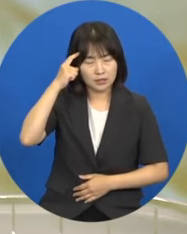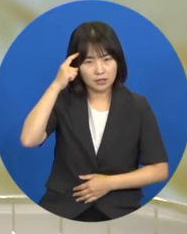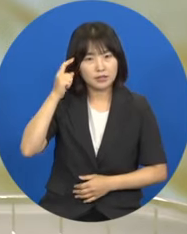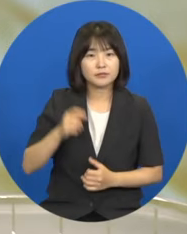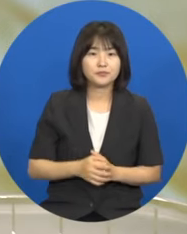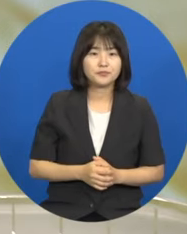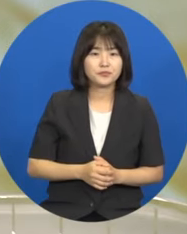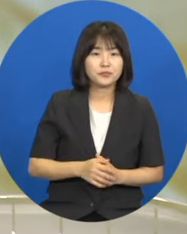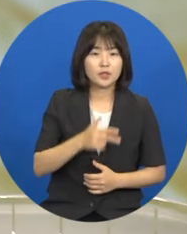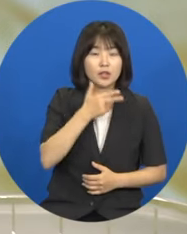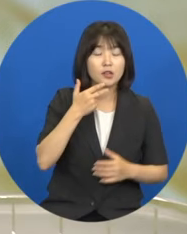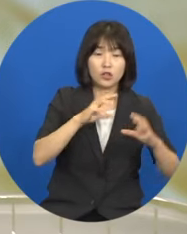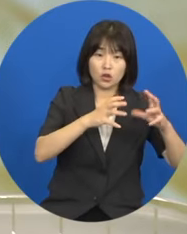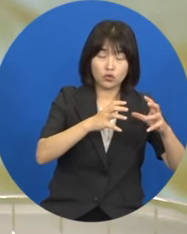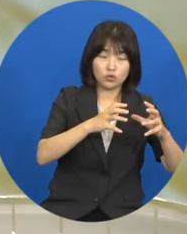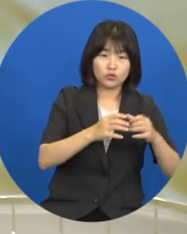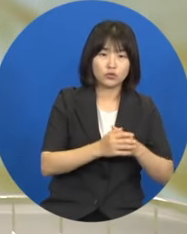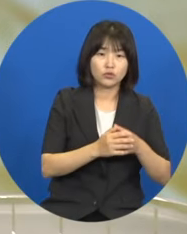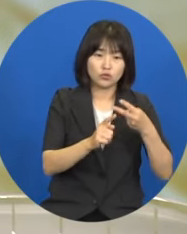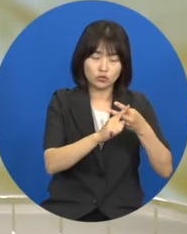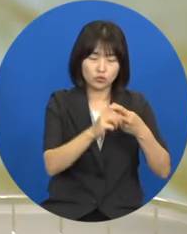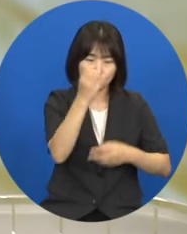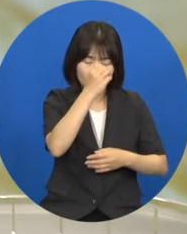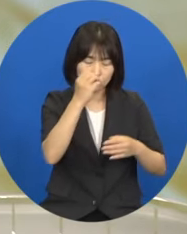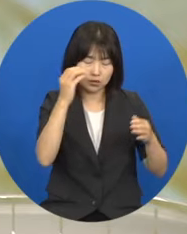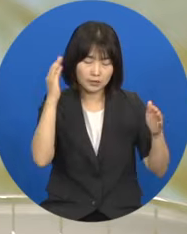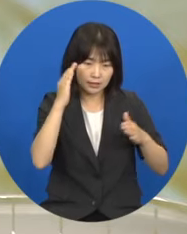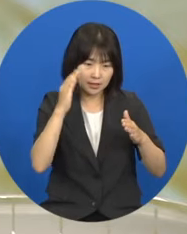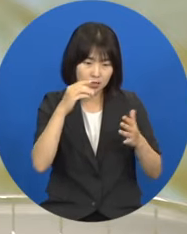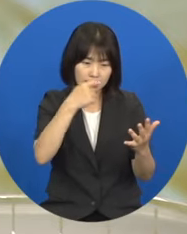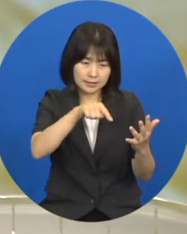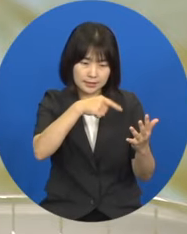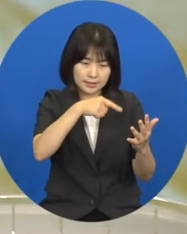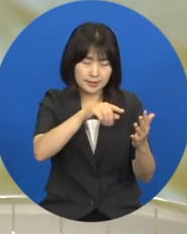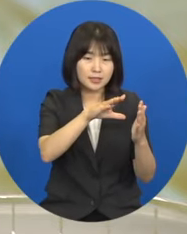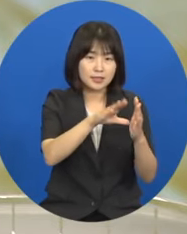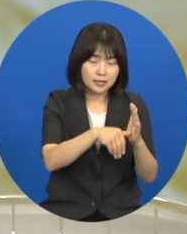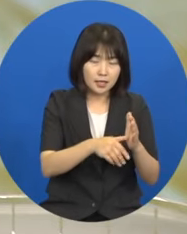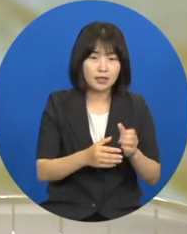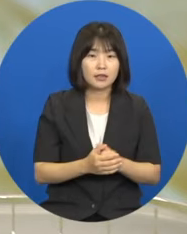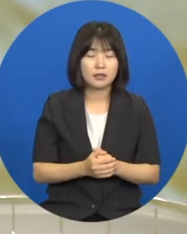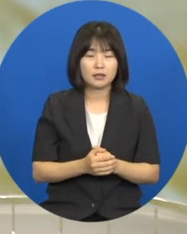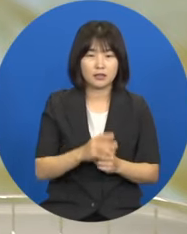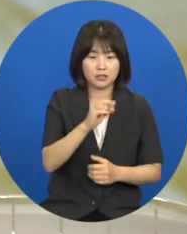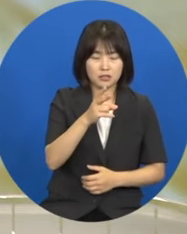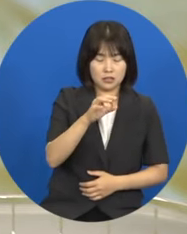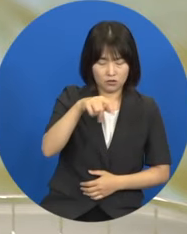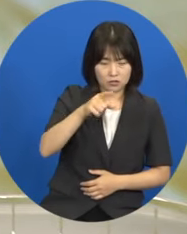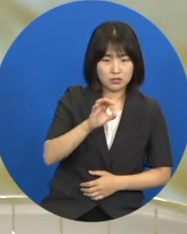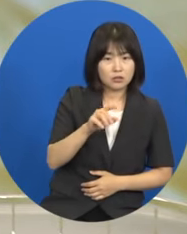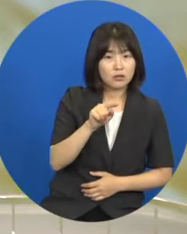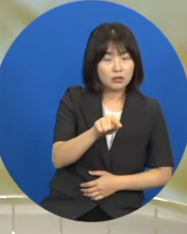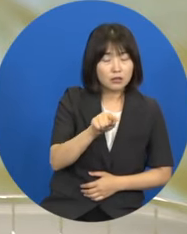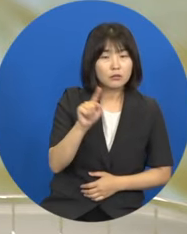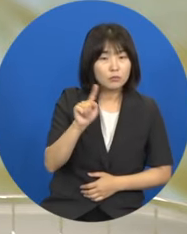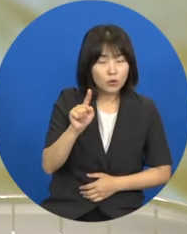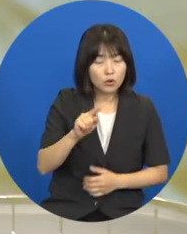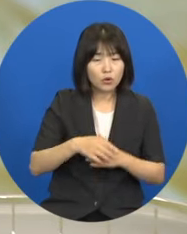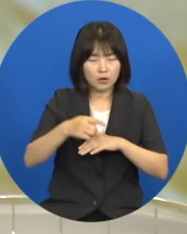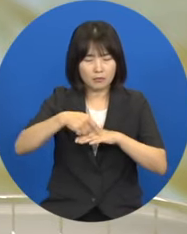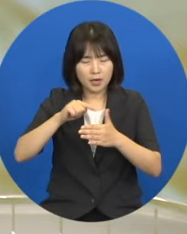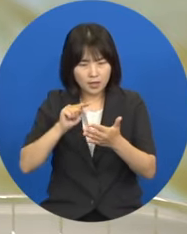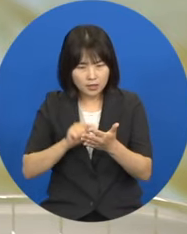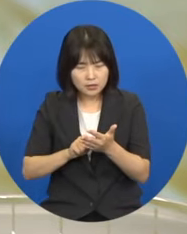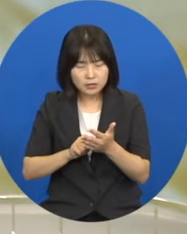중고등 학생들에게도 영성에 대해서 가르치는데 그 교과서에 이렇게 정의합니다. 영성은 마음 성찰을 통해